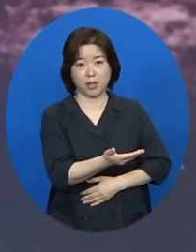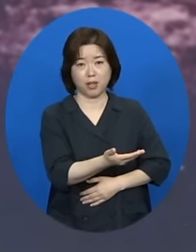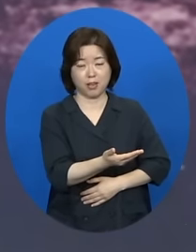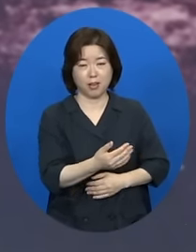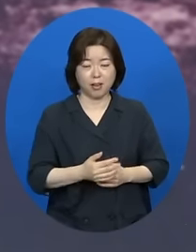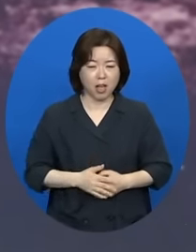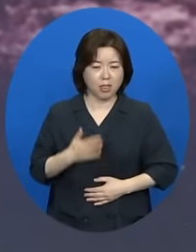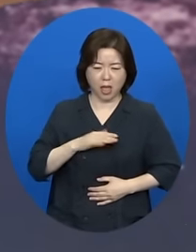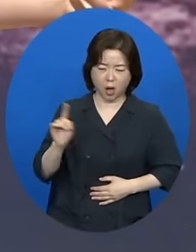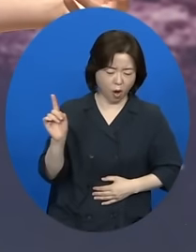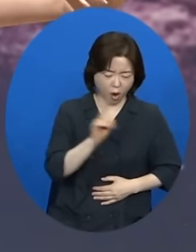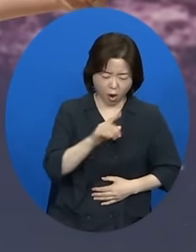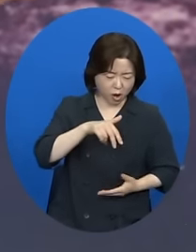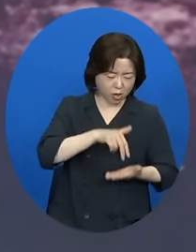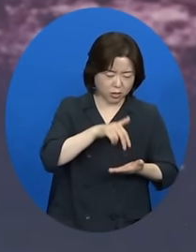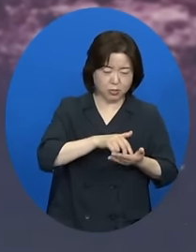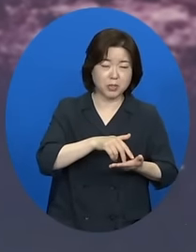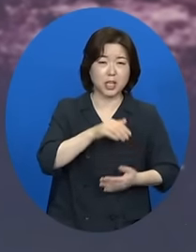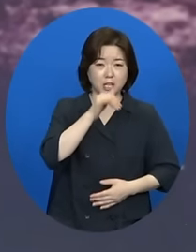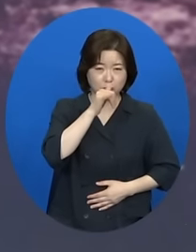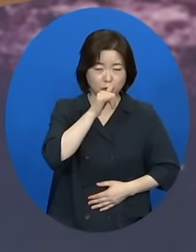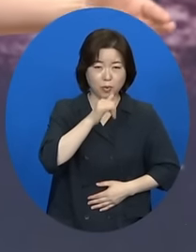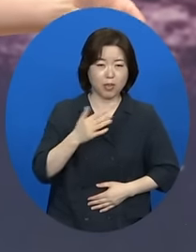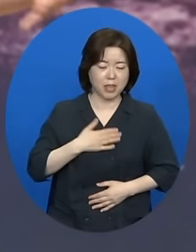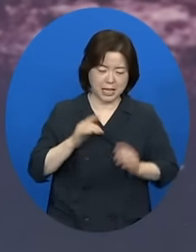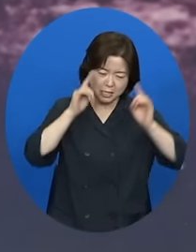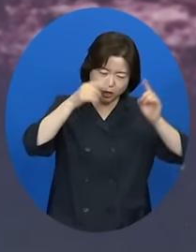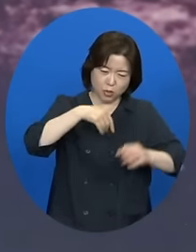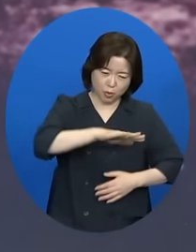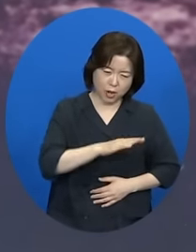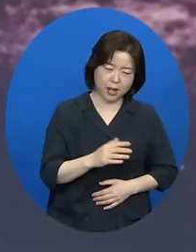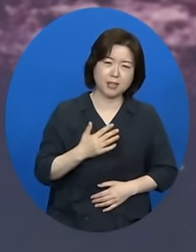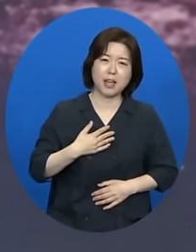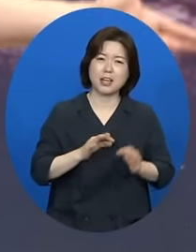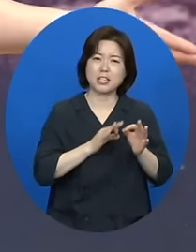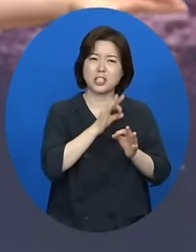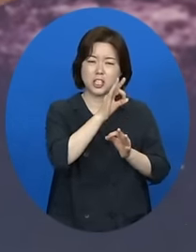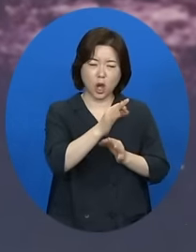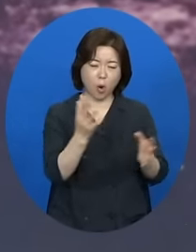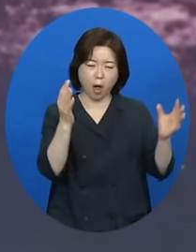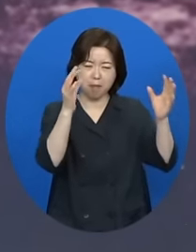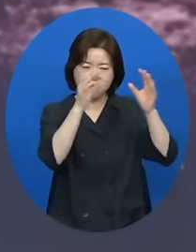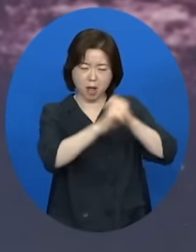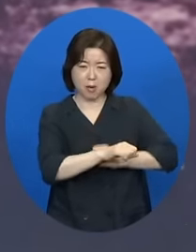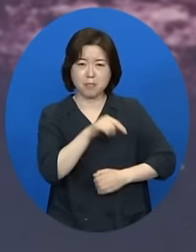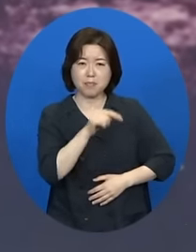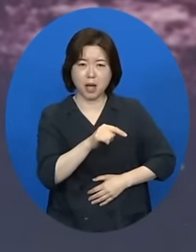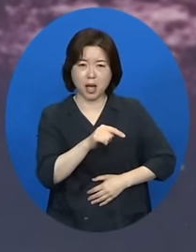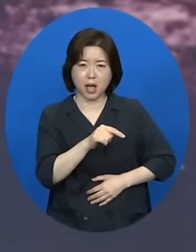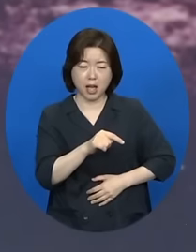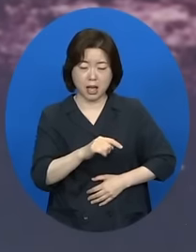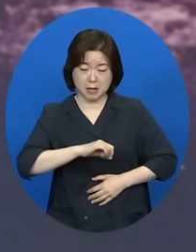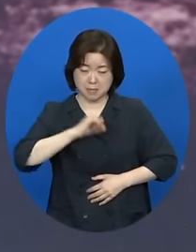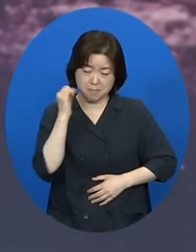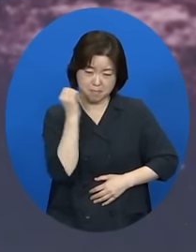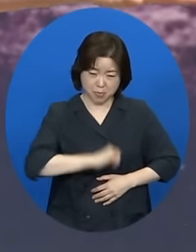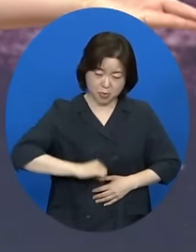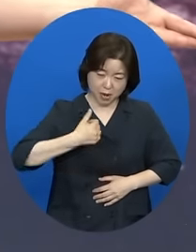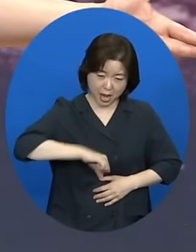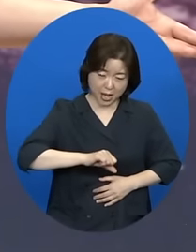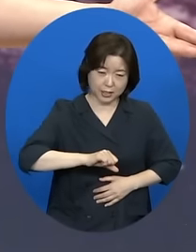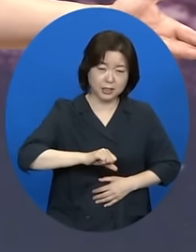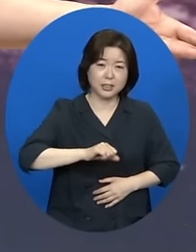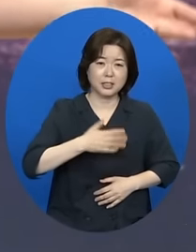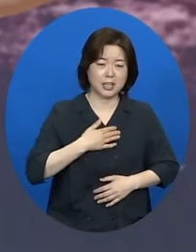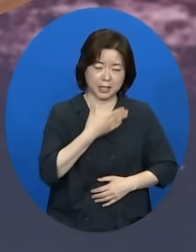어떤 처지에 있었고 내가 지옥에 갈 수밖에 없었고 영원한 멸망과 불순종의 아들로서